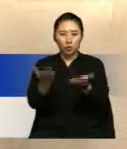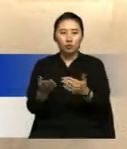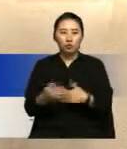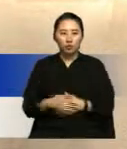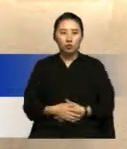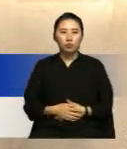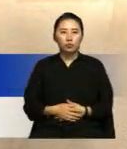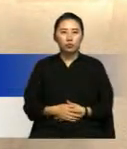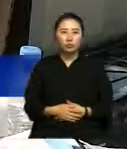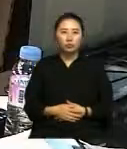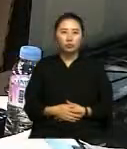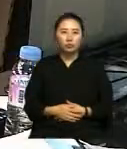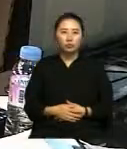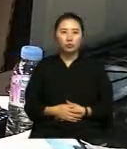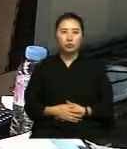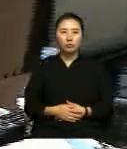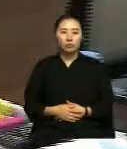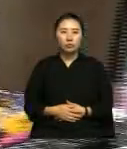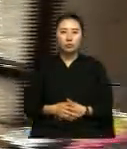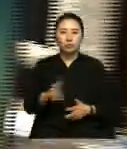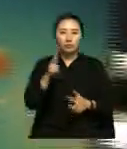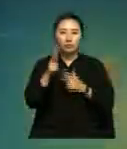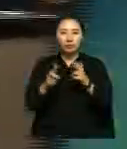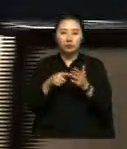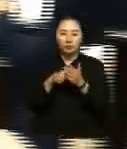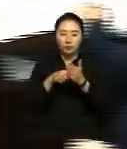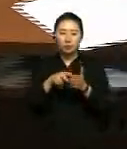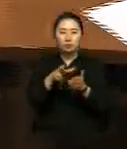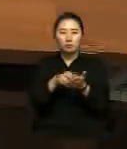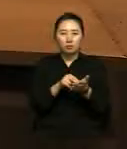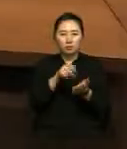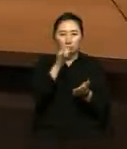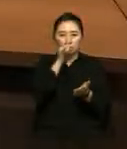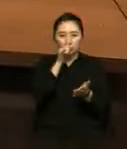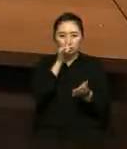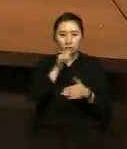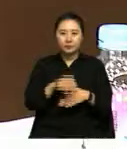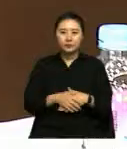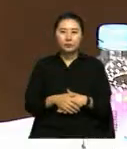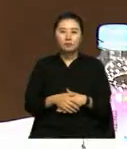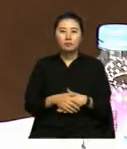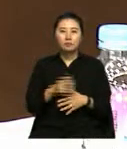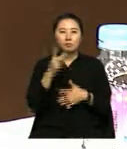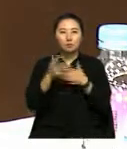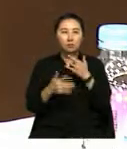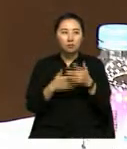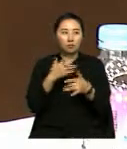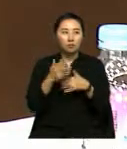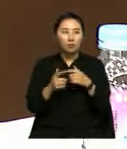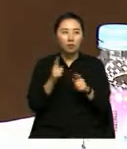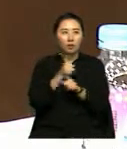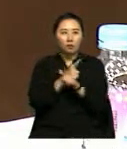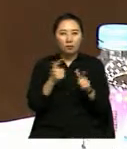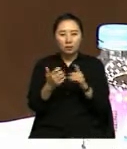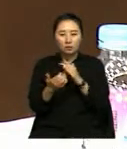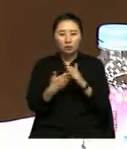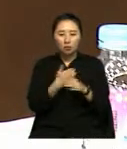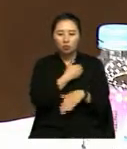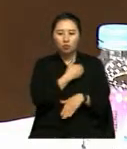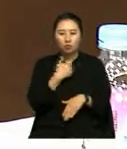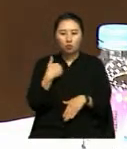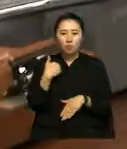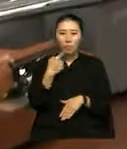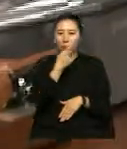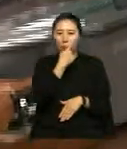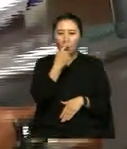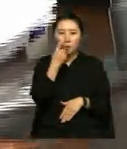자료를 만들어서 보고를 드리겠습니다. 사업 추진의 문제점도 제기됐습니다. 소각장의 내구 연한을 사전에 충분히 파악할